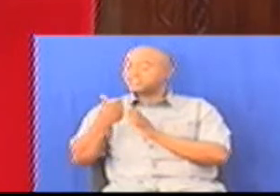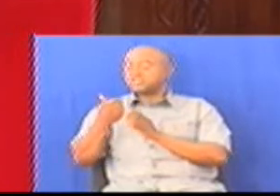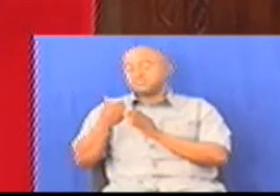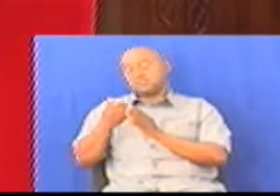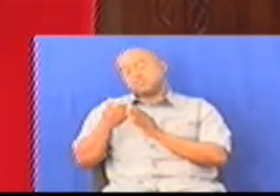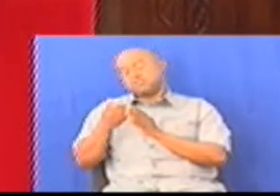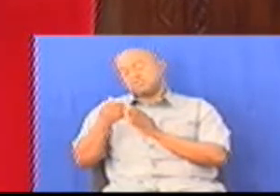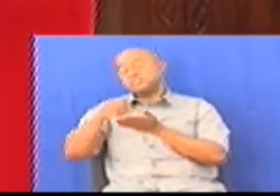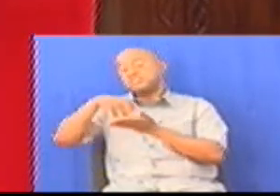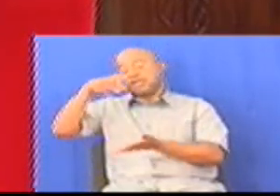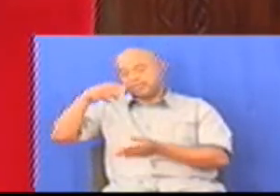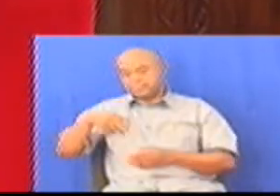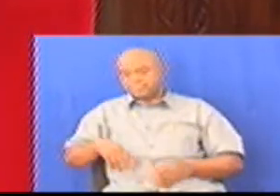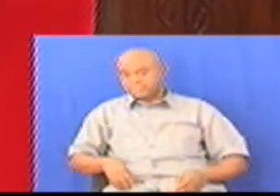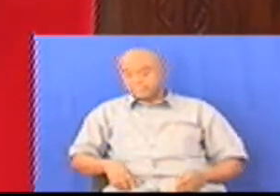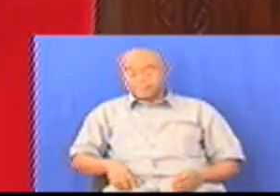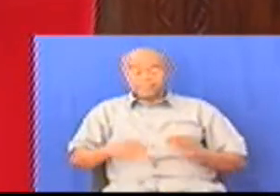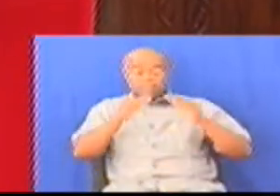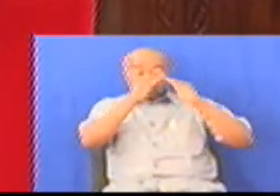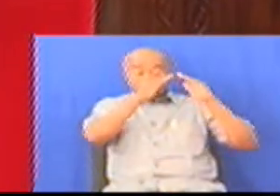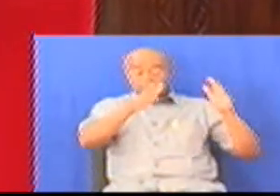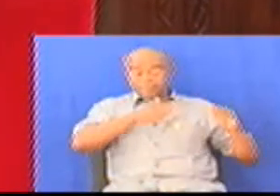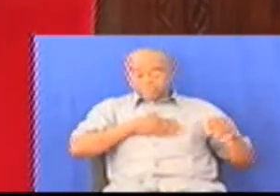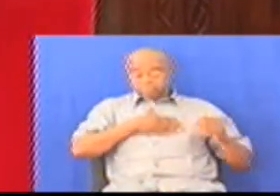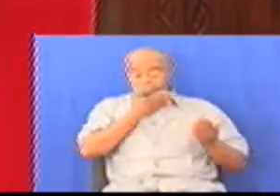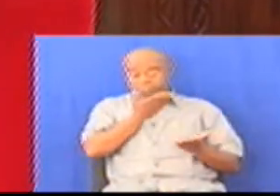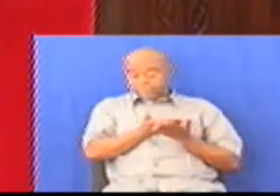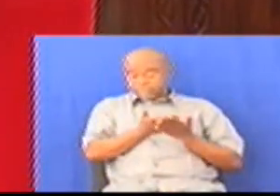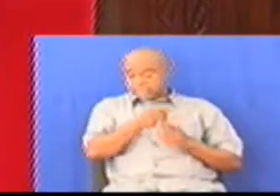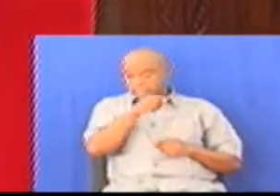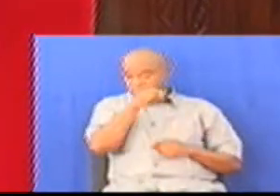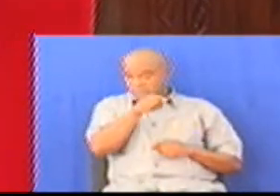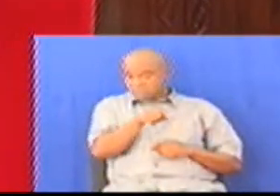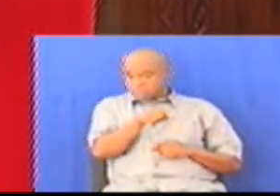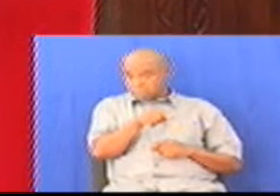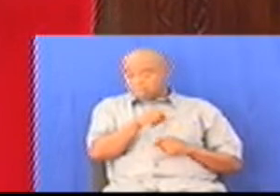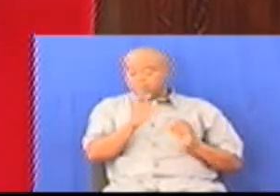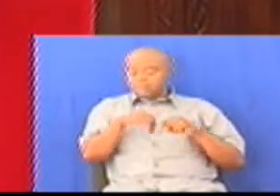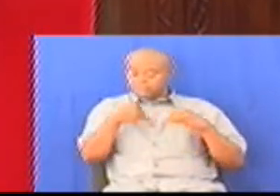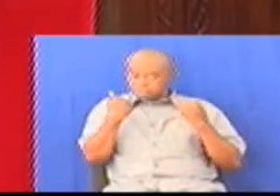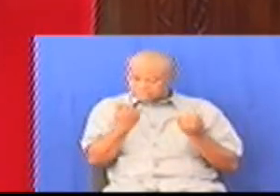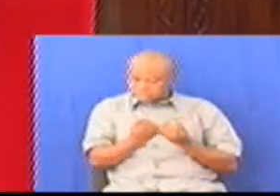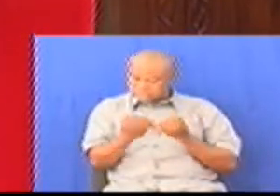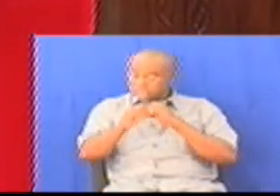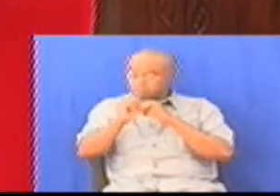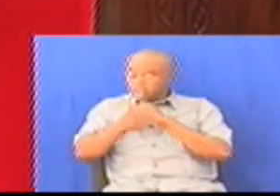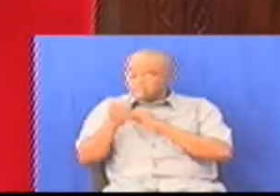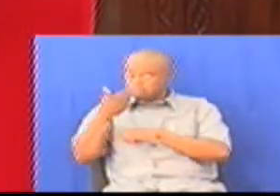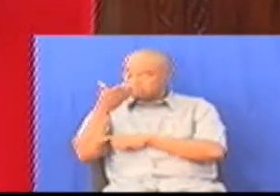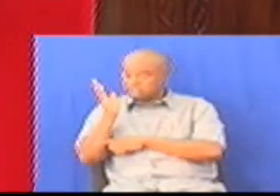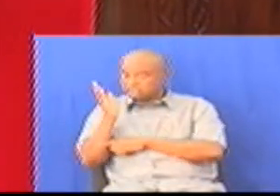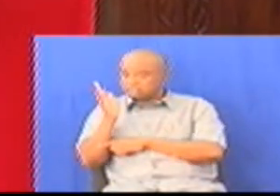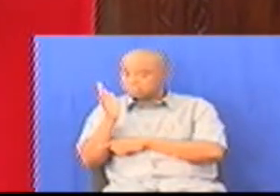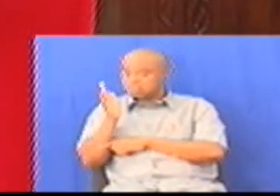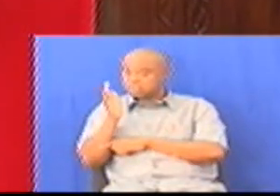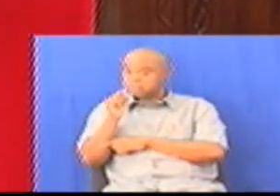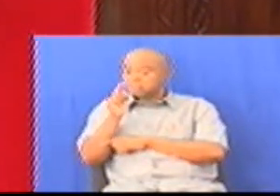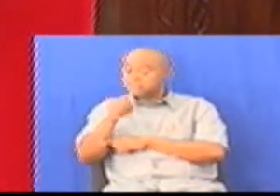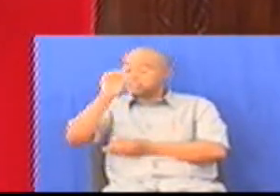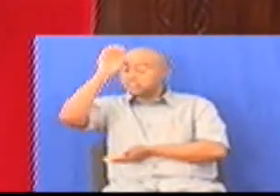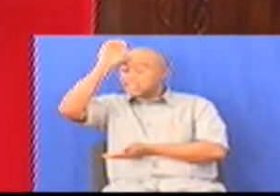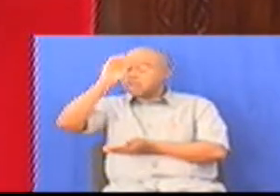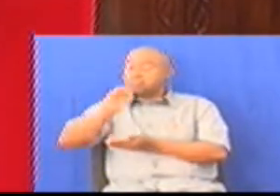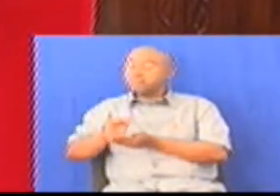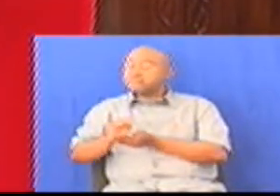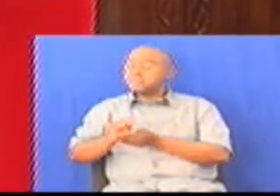rasmi ya upinzani bungeni na mtazamo kwamba mapendekezo haya yatadumaza mashirika, taasisi na wakala za serikali na yatapunguza kasi na ari